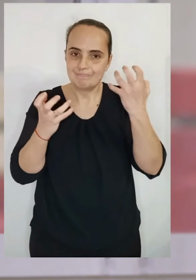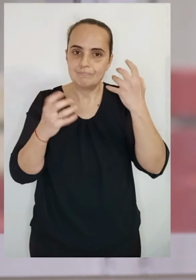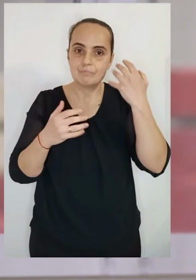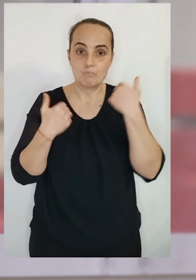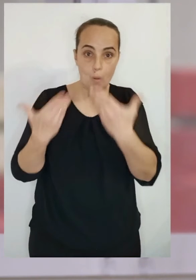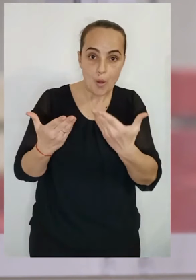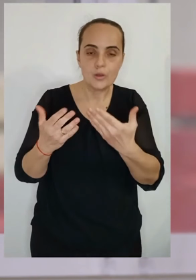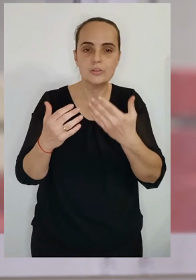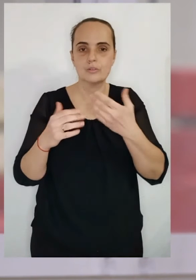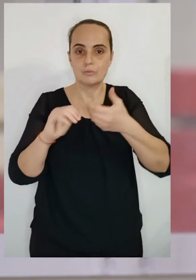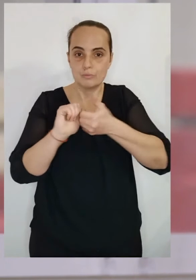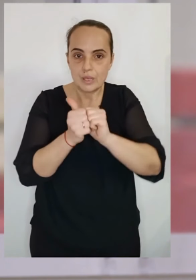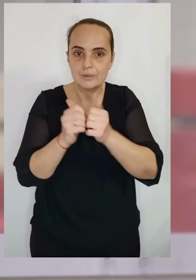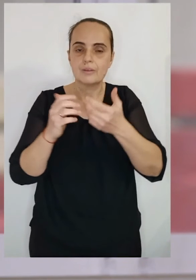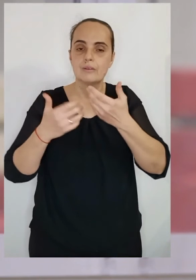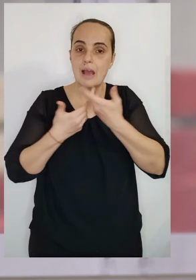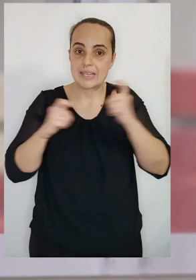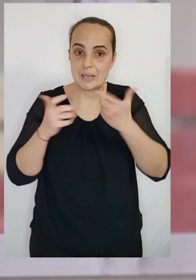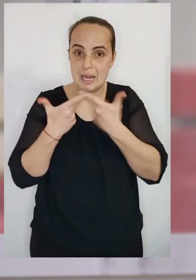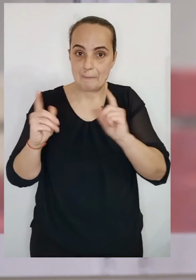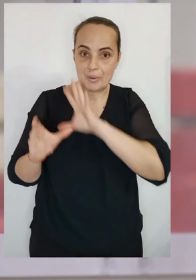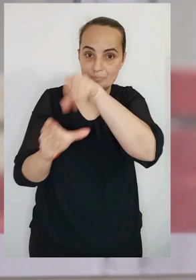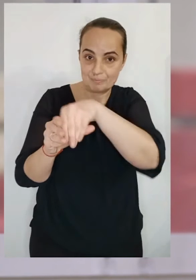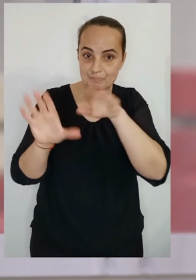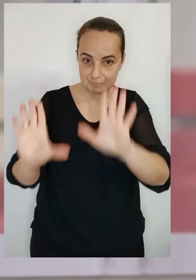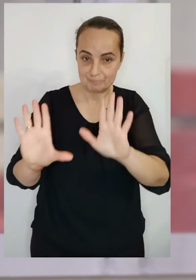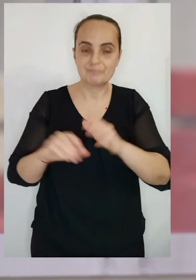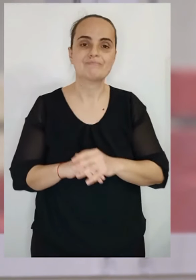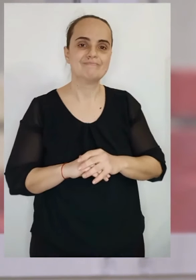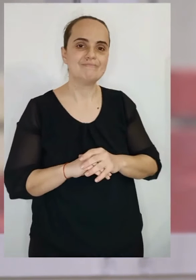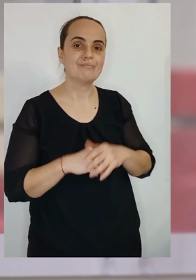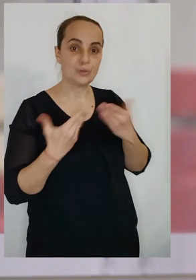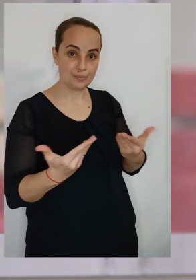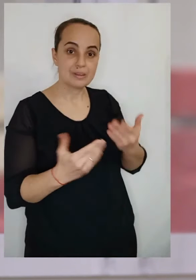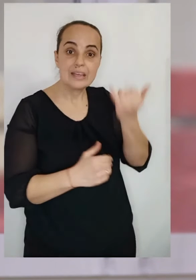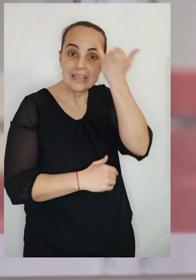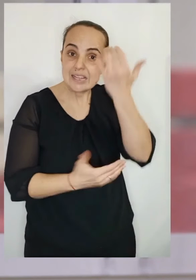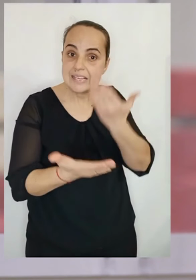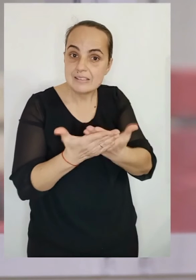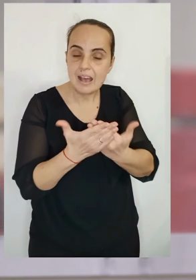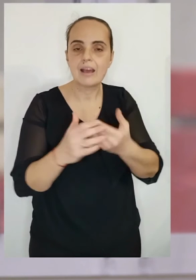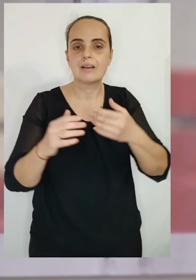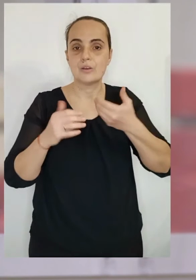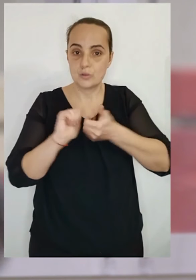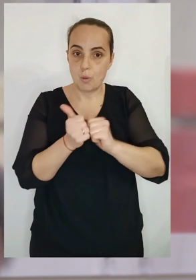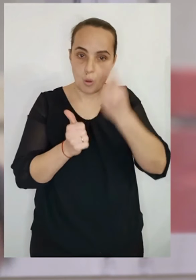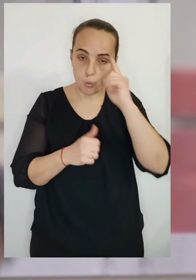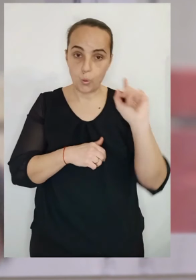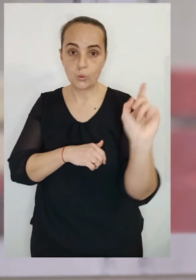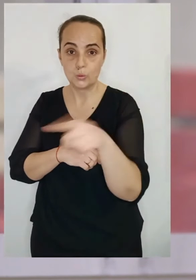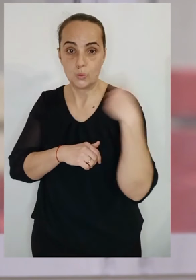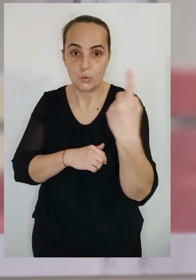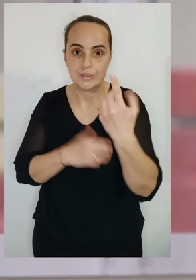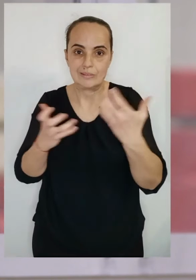pratique libre à tous les Avignonnais. Effectivement, c'est ça, vous l'avez compris, l'idée c'est de promouvoir l'activité sportive au plus grand